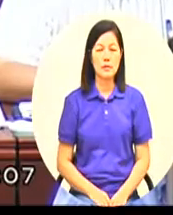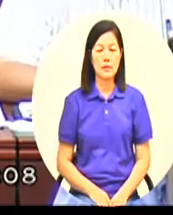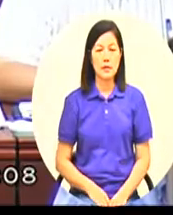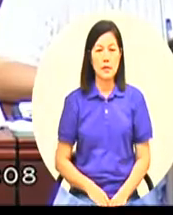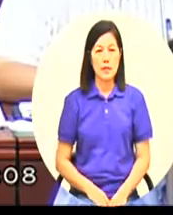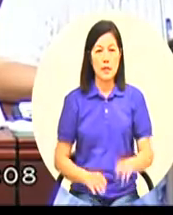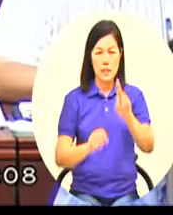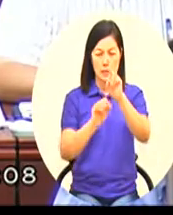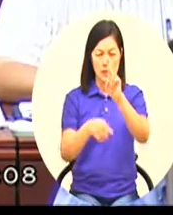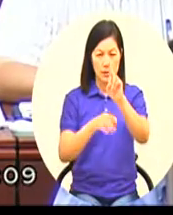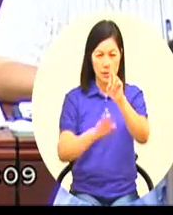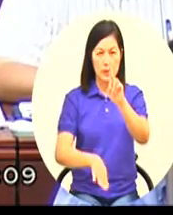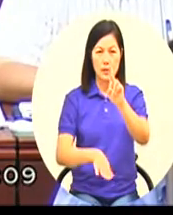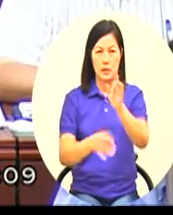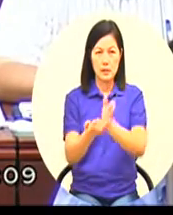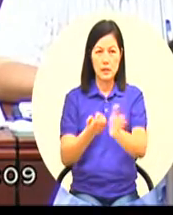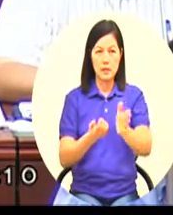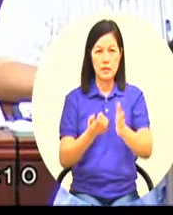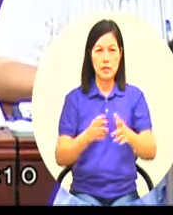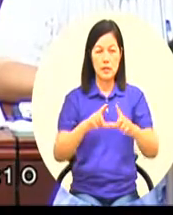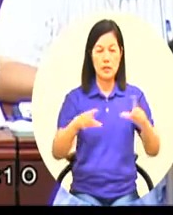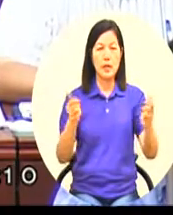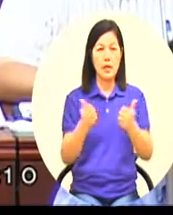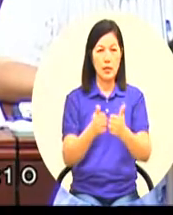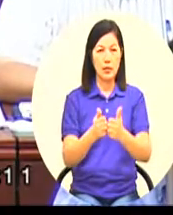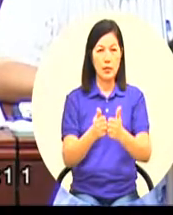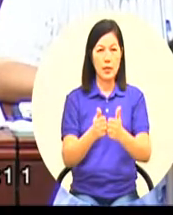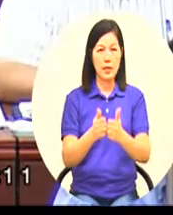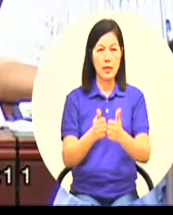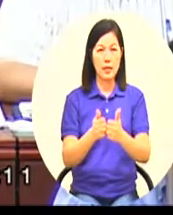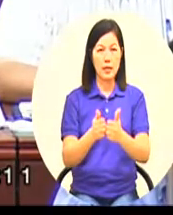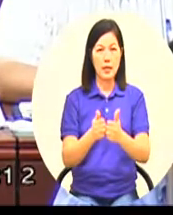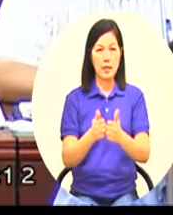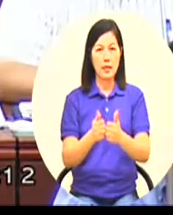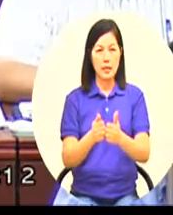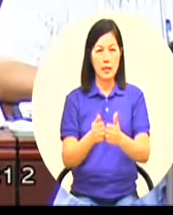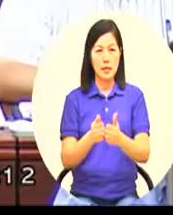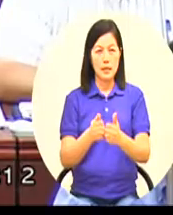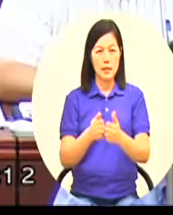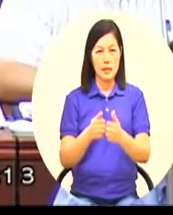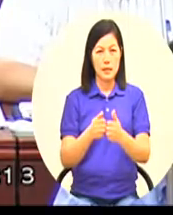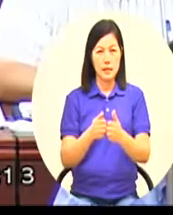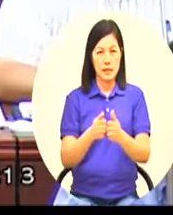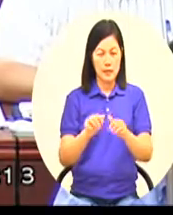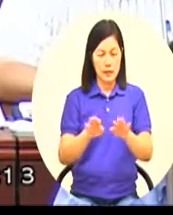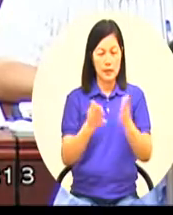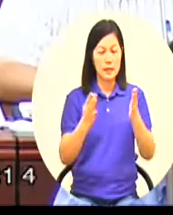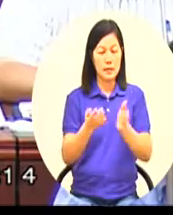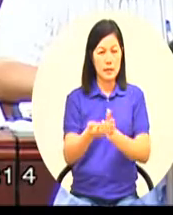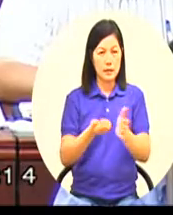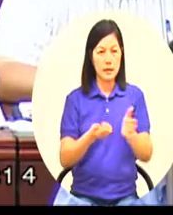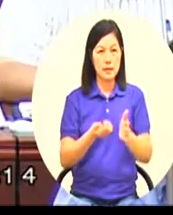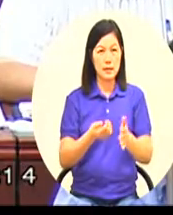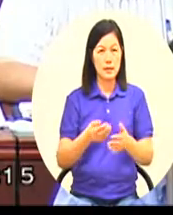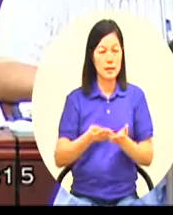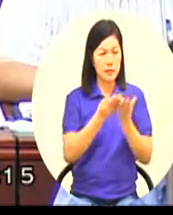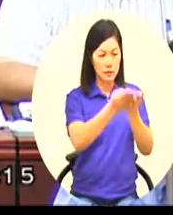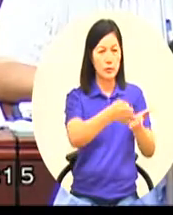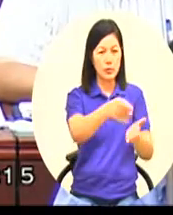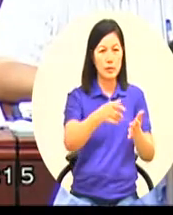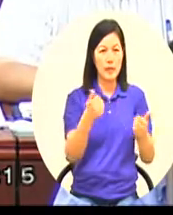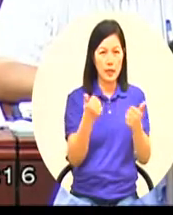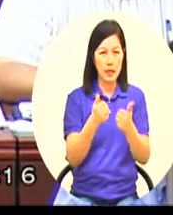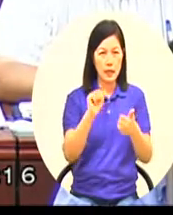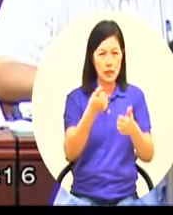之前，在我们大会开议 的期间，能够再送到我们议会这边来，那一起跟